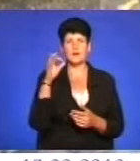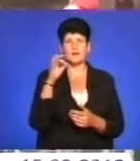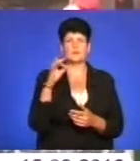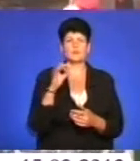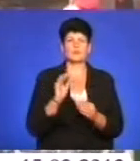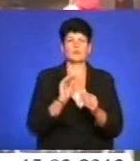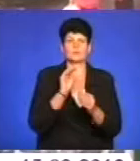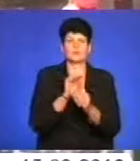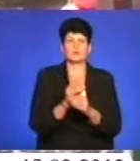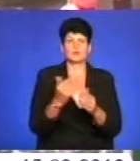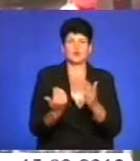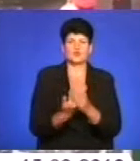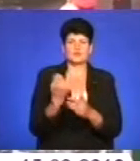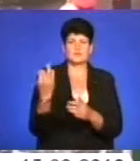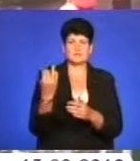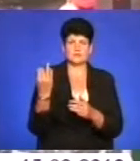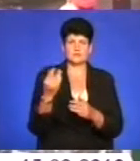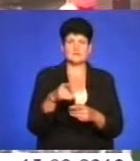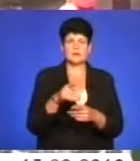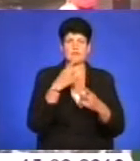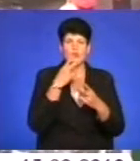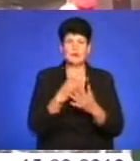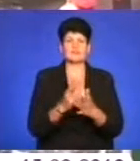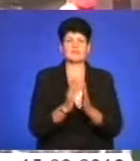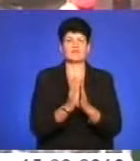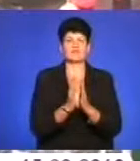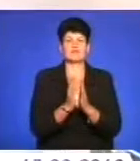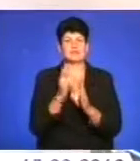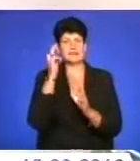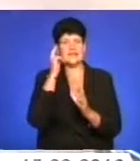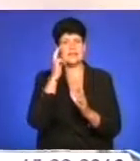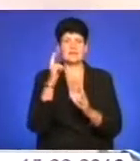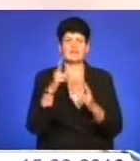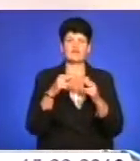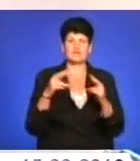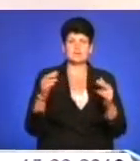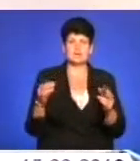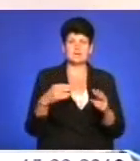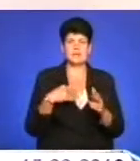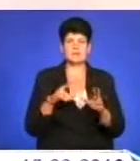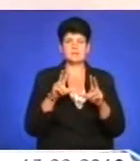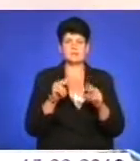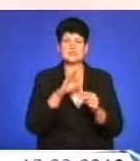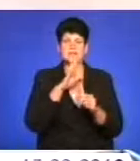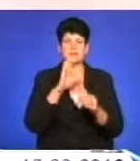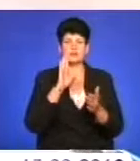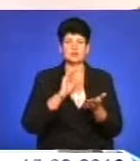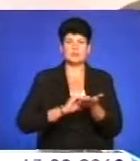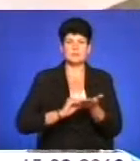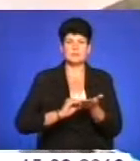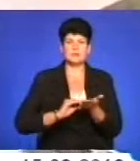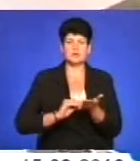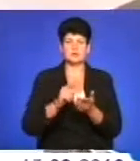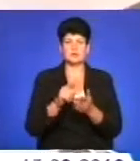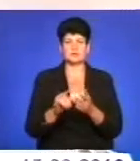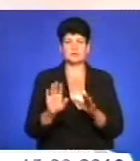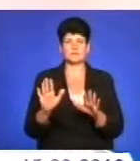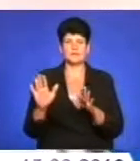історіями. Іловайський щоденник вже презентували в Києві та Дніпрі. Я пообіцяв матері, що я напишу, пишу ті події не гірше,